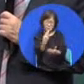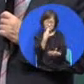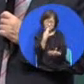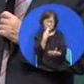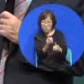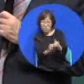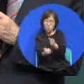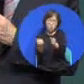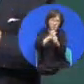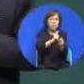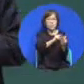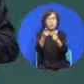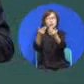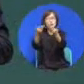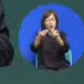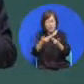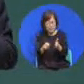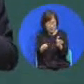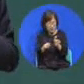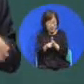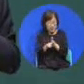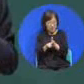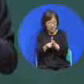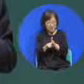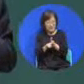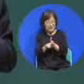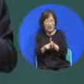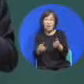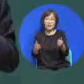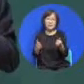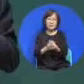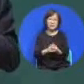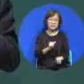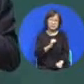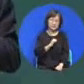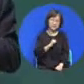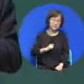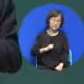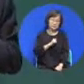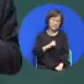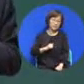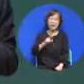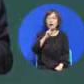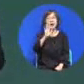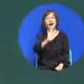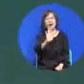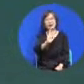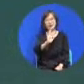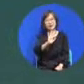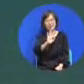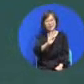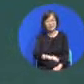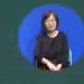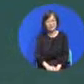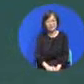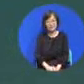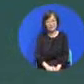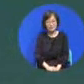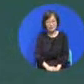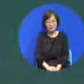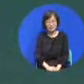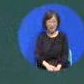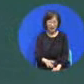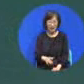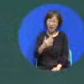save Isaac. It was different. 그럼 뭐 참았다 아닙니다. He endured. No, that's not the case. 사람이 만드는 말이에요. No, that's a man-made word. 얼마나 아브라함이 갈등